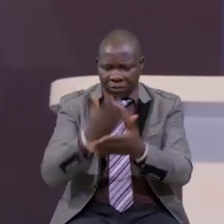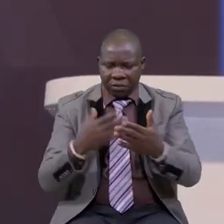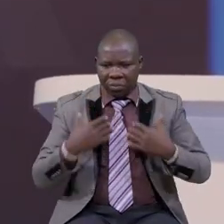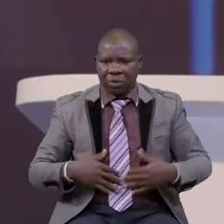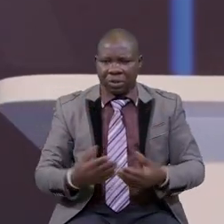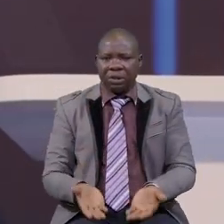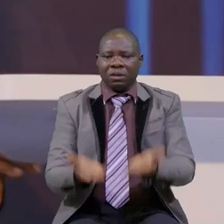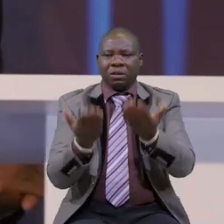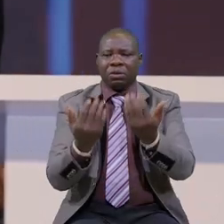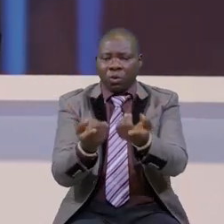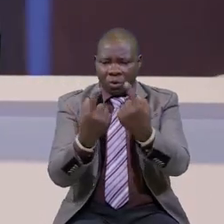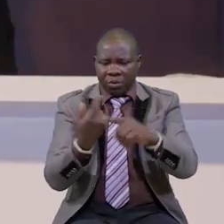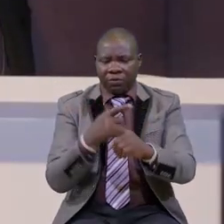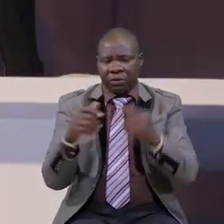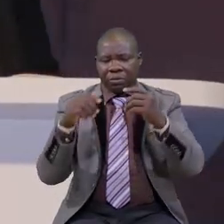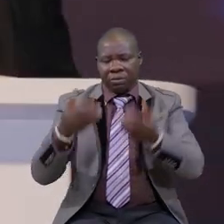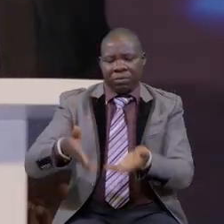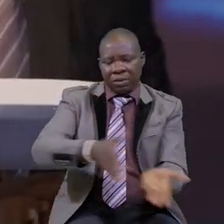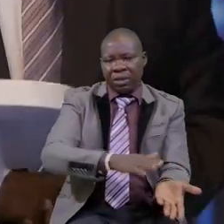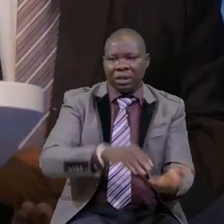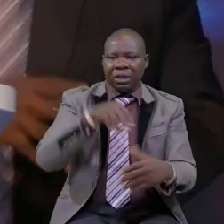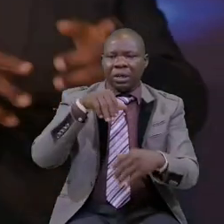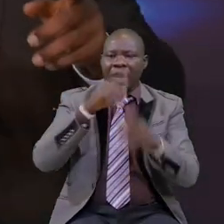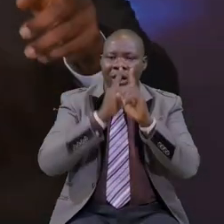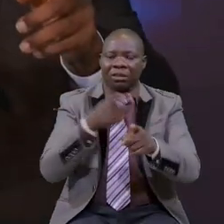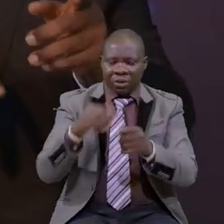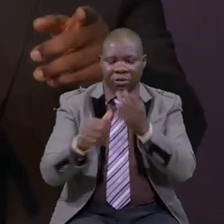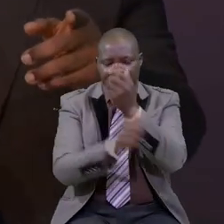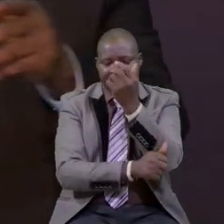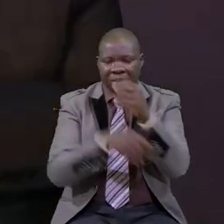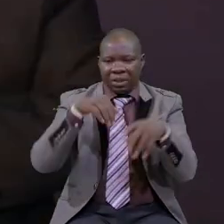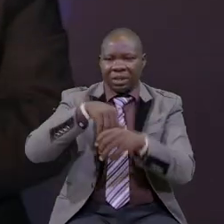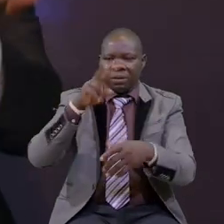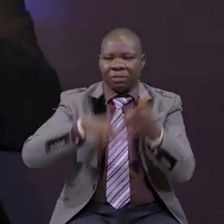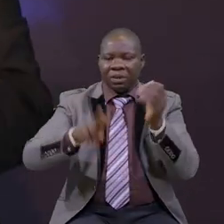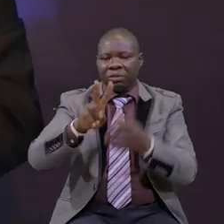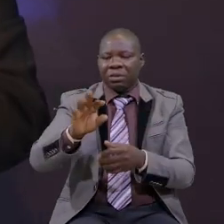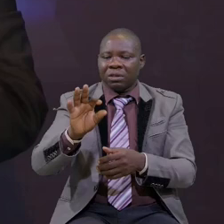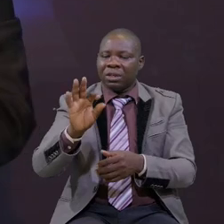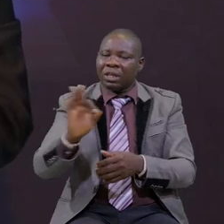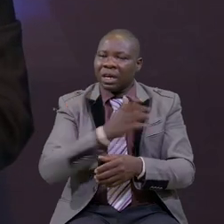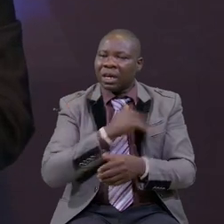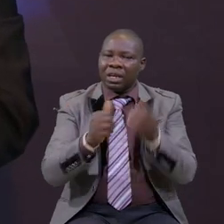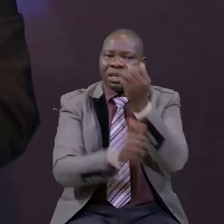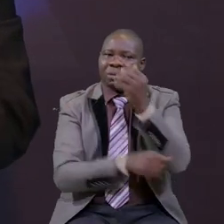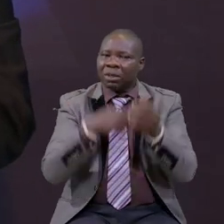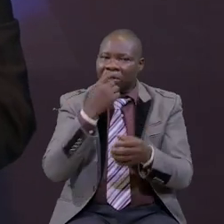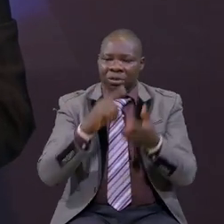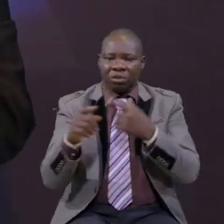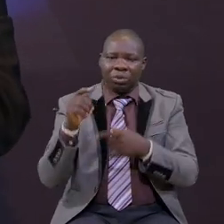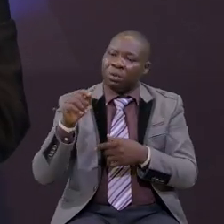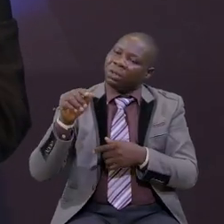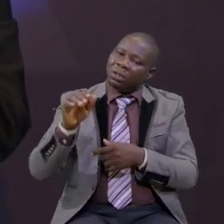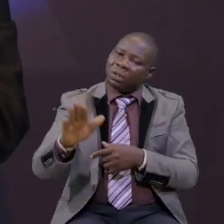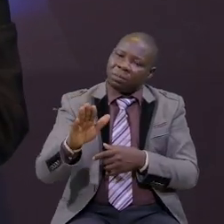morts. Voyez la réponse d'Abraham, verset 29. Abraham répondit,